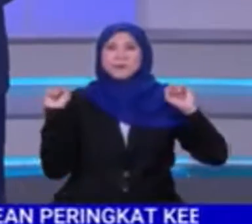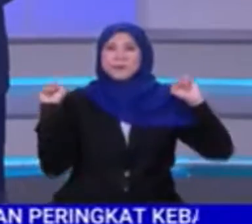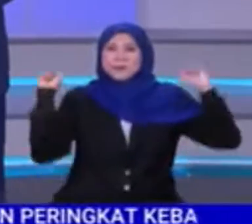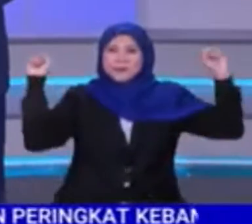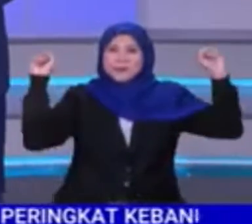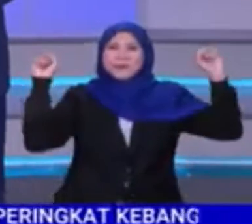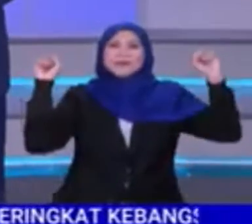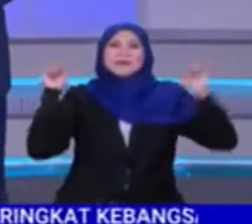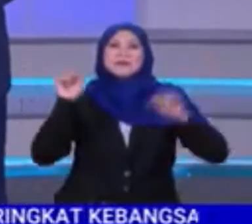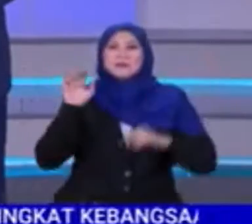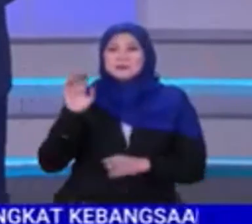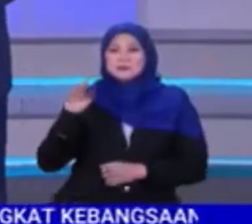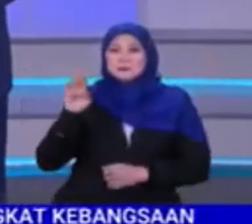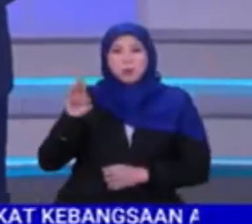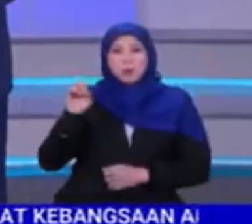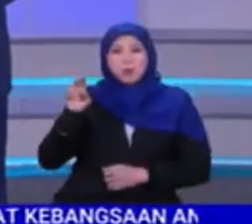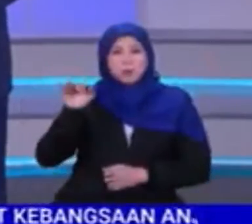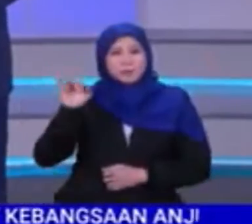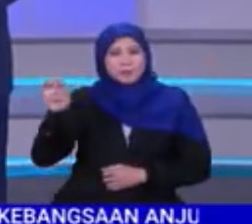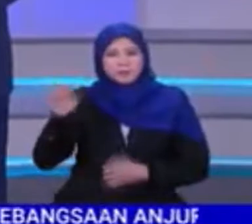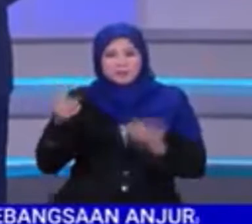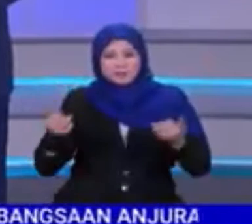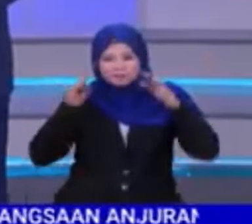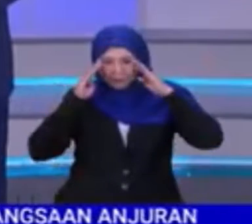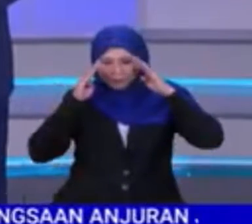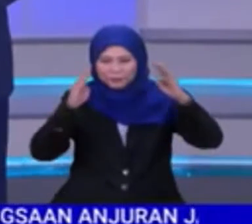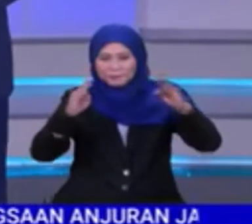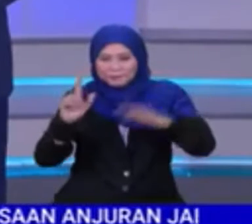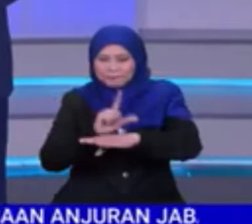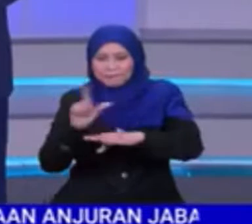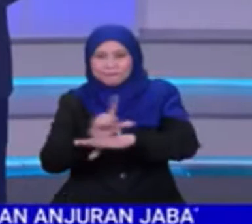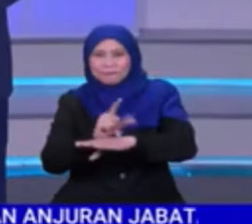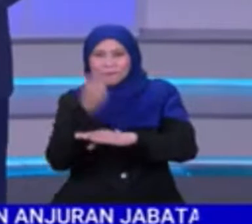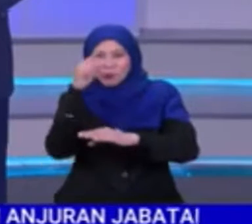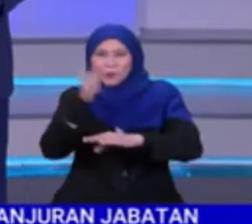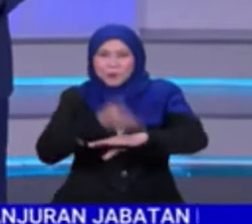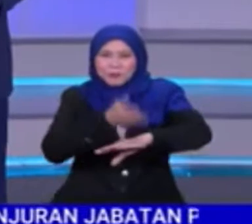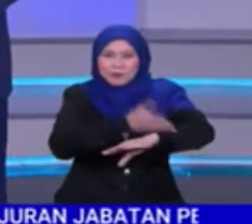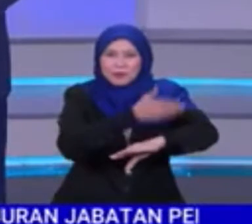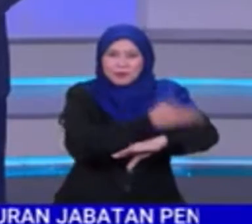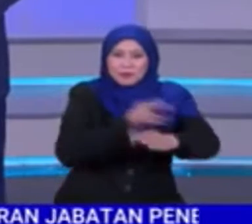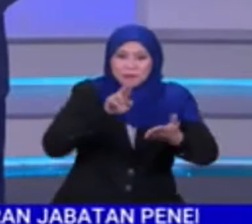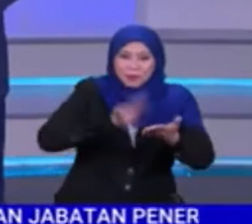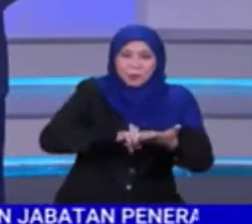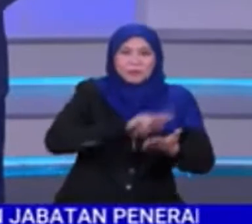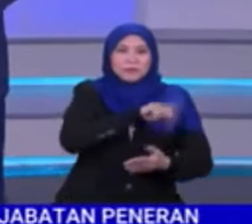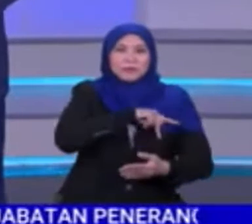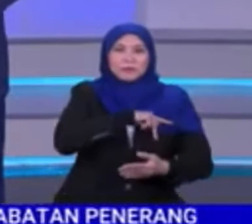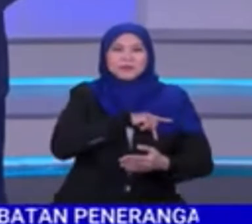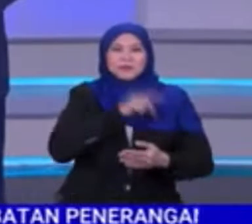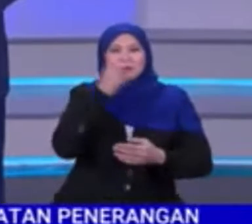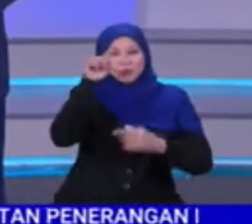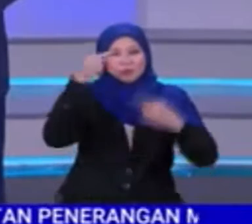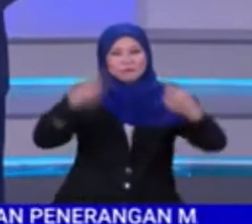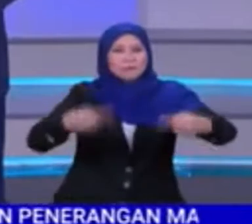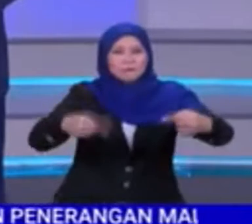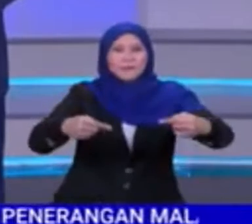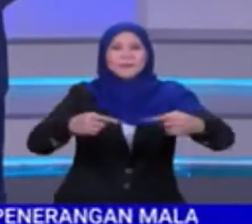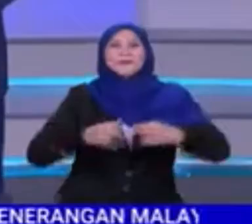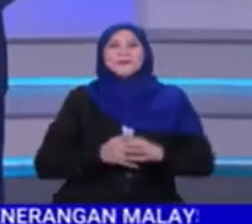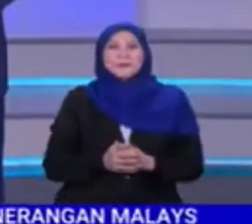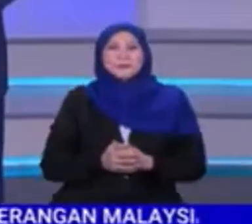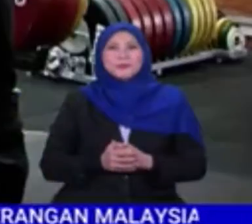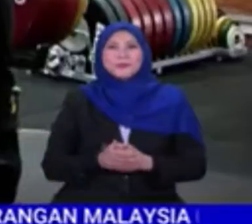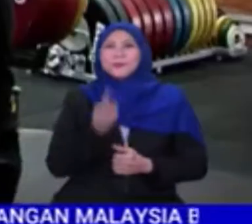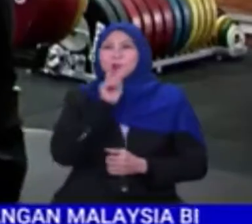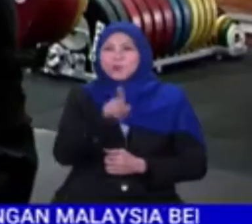Agustin kini meletakkan sepenuh tumpuan terhadap latihan untuk memperbaiki rekod peribadi di temasya berkenaan.